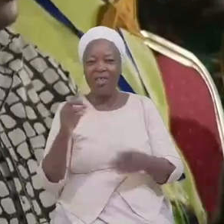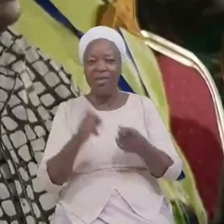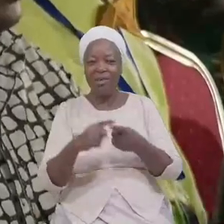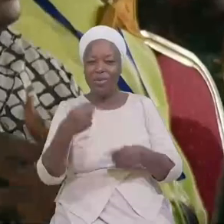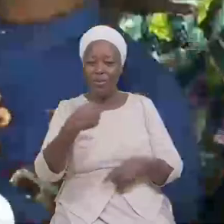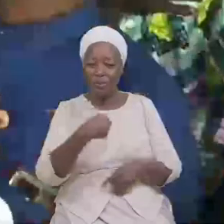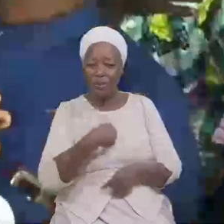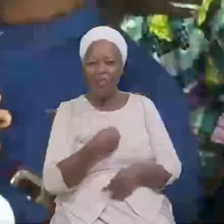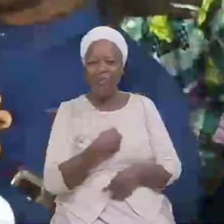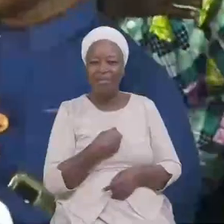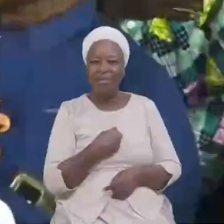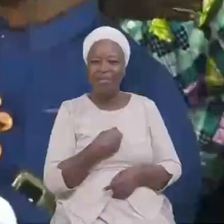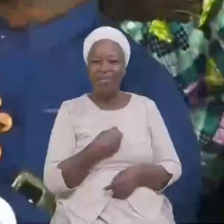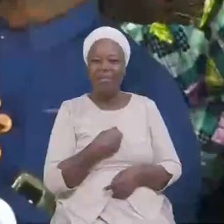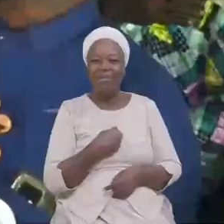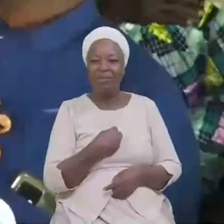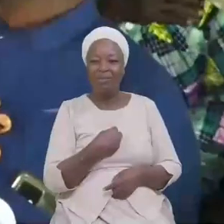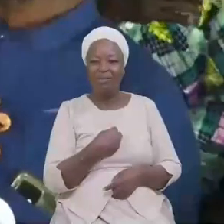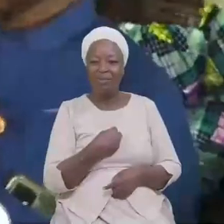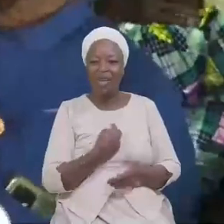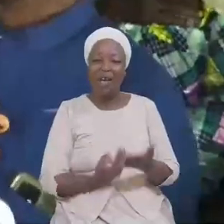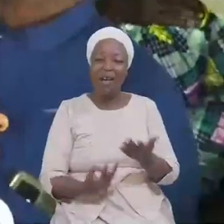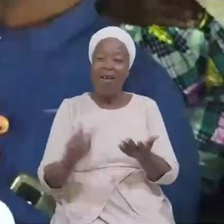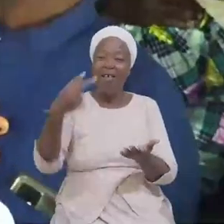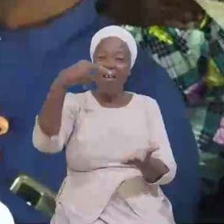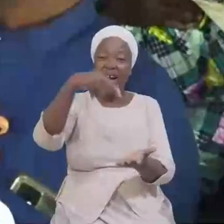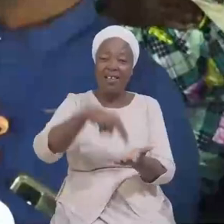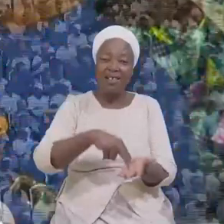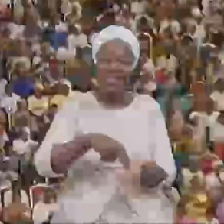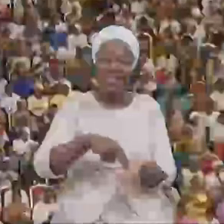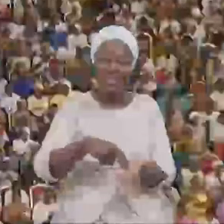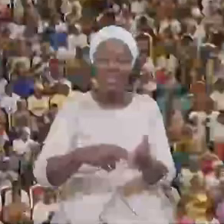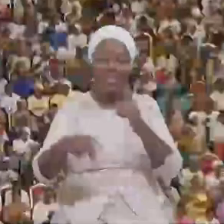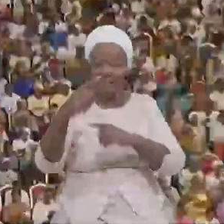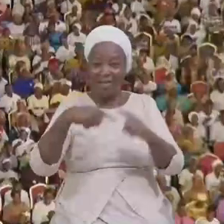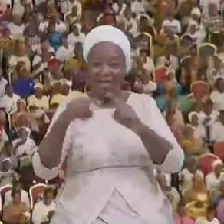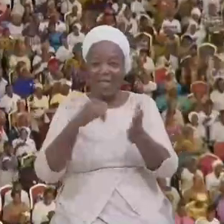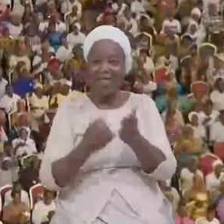répète, lève-toi, répète le nom, lève-toi,